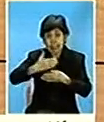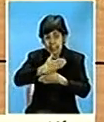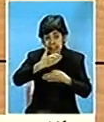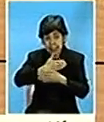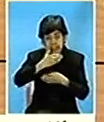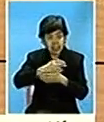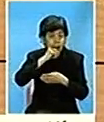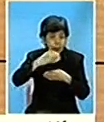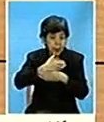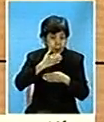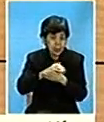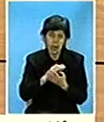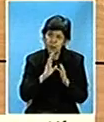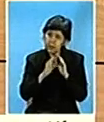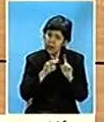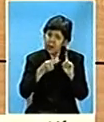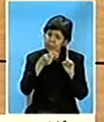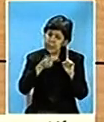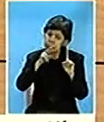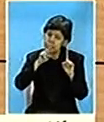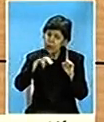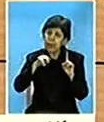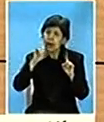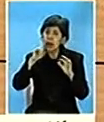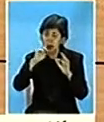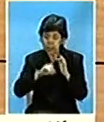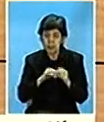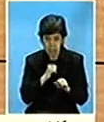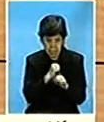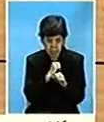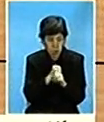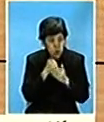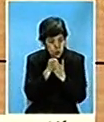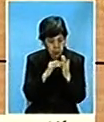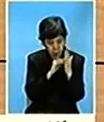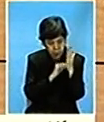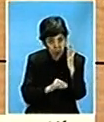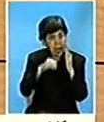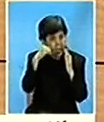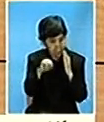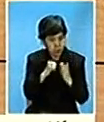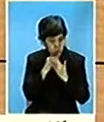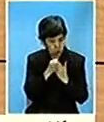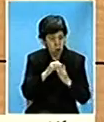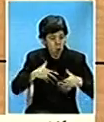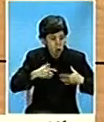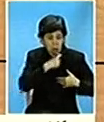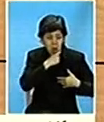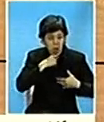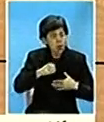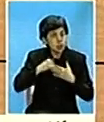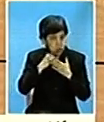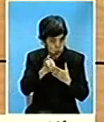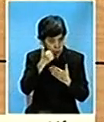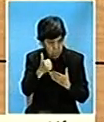งเตือเต้นมูลค่า 12,000 ล้านนะครับสามารถจะช่วย10จังหวัดได้ในเรื่องภัยแล้งน้ำท่วมช่วย